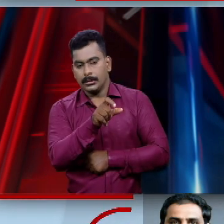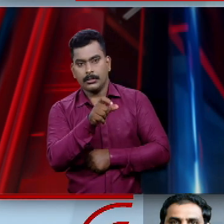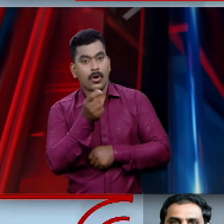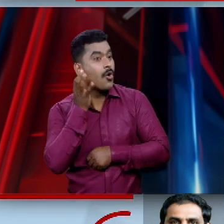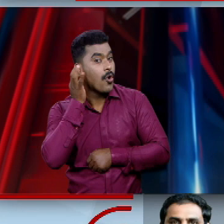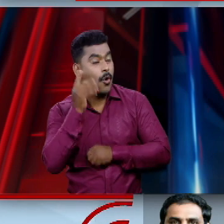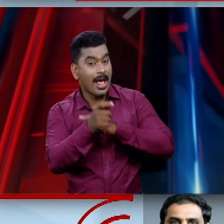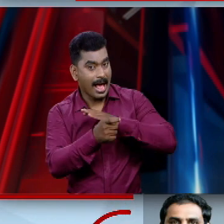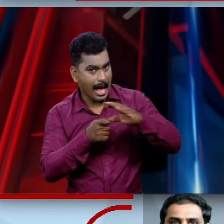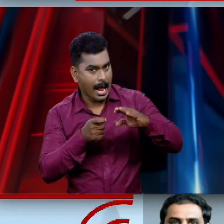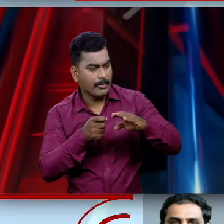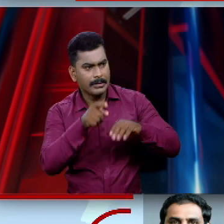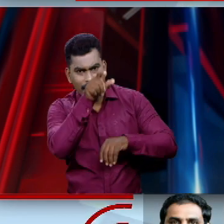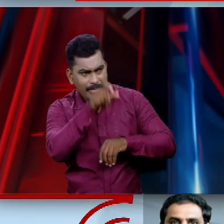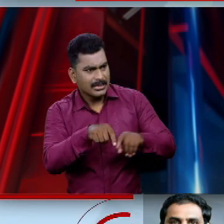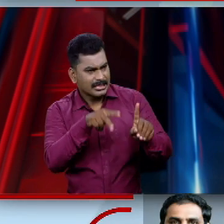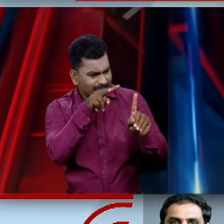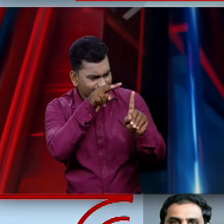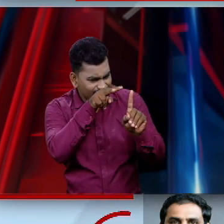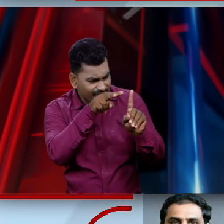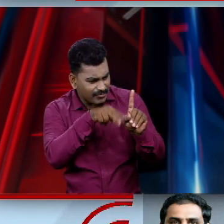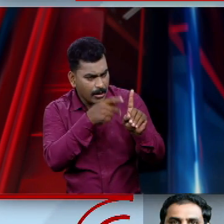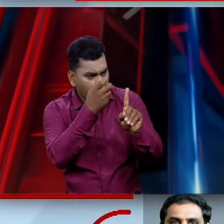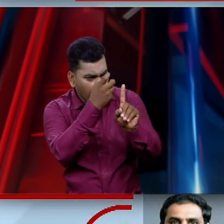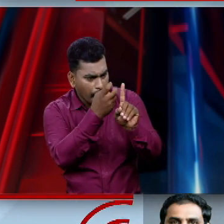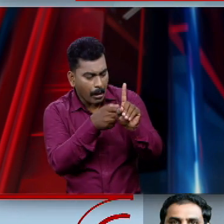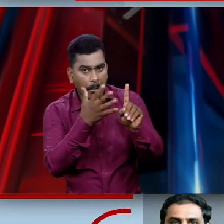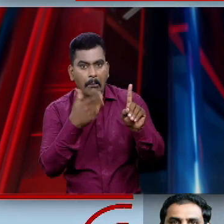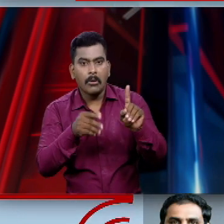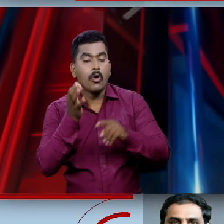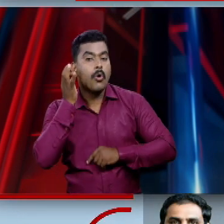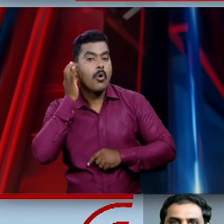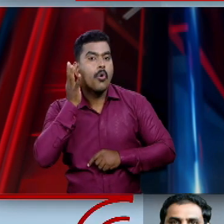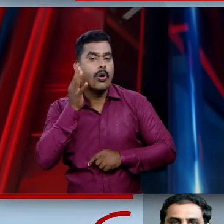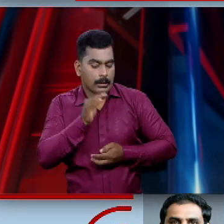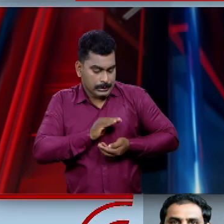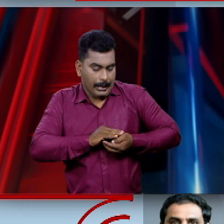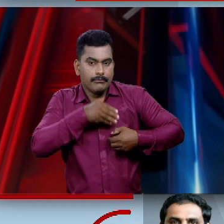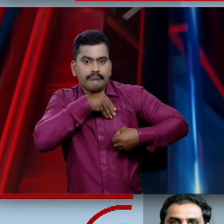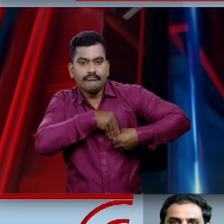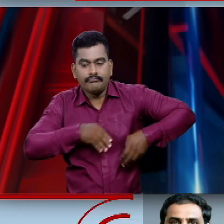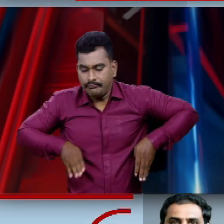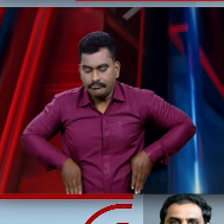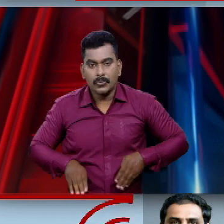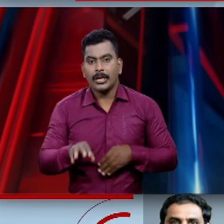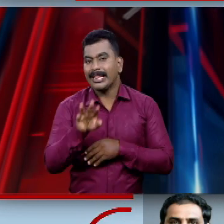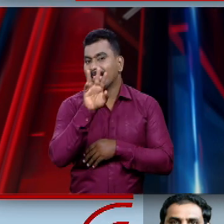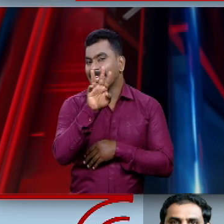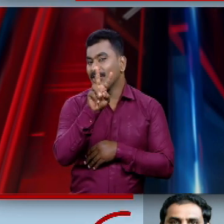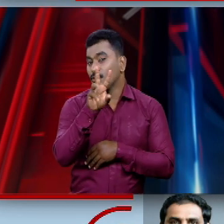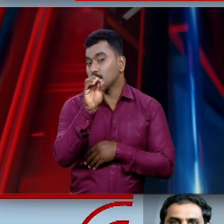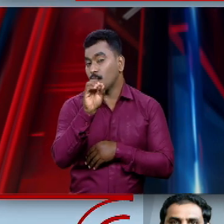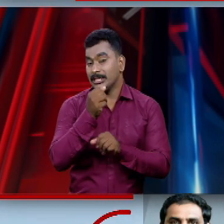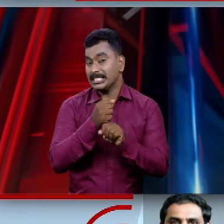ചെയ്യുകയും പരിശോധിക്കുകയും ചെയ്തു. തുടർന്ന് ഇയാളുടെ പക്കൽ നിന്ന് 320 ഗ്രാം സ്വർണം കണ്ടെടുത്തു. ഈ യാത്രക്കാരിൽ നിന്നും എയർപോർട്ടിനകത്തു